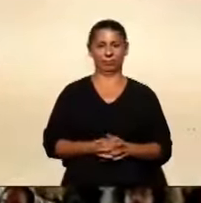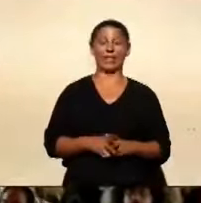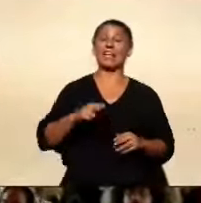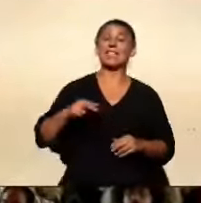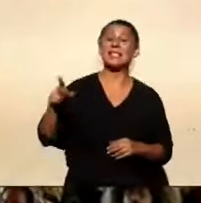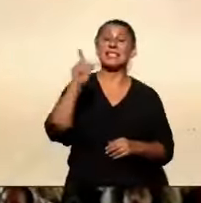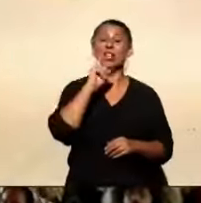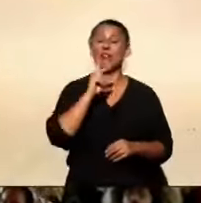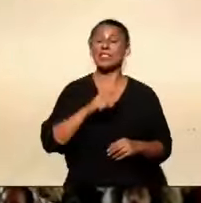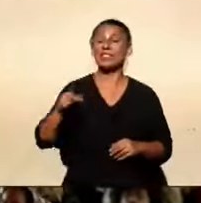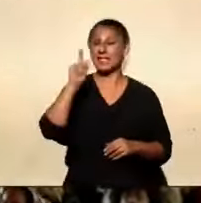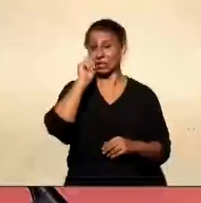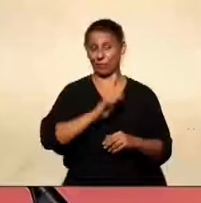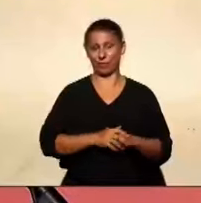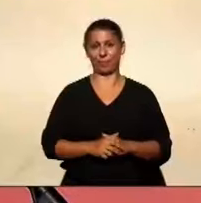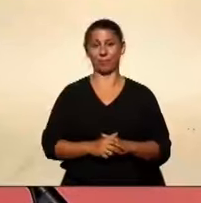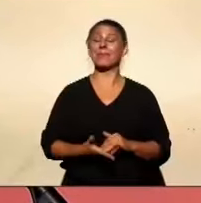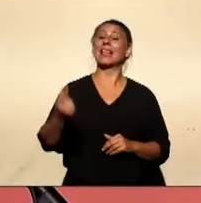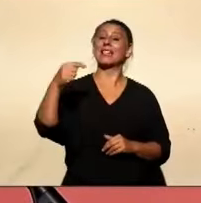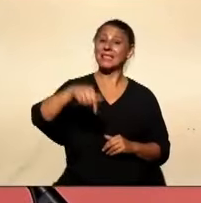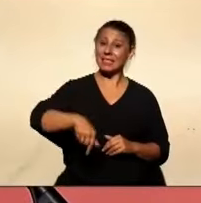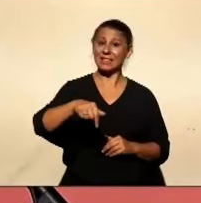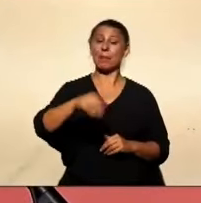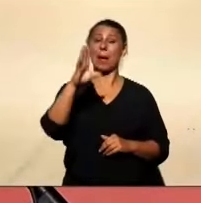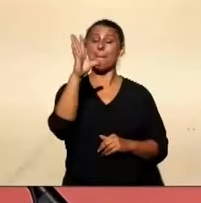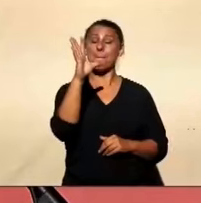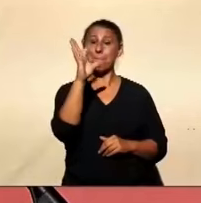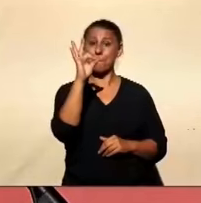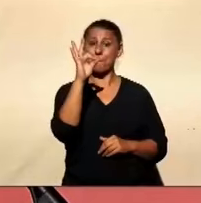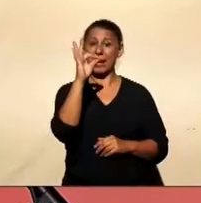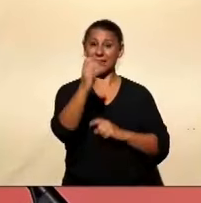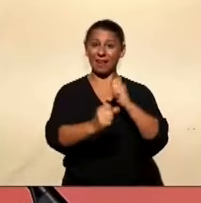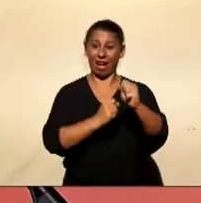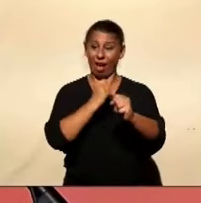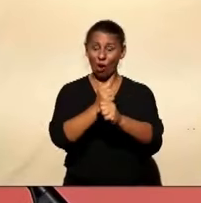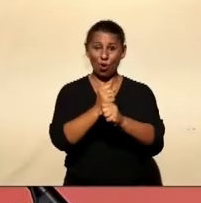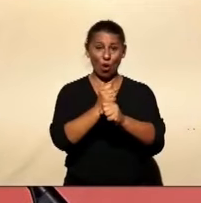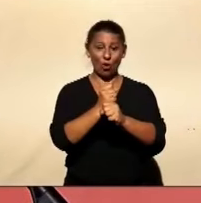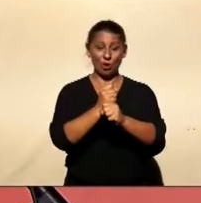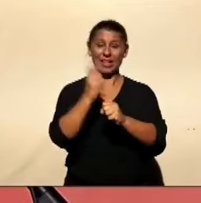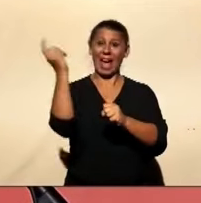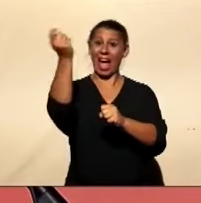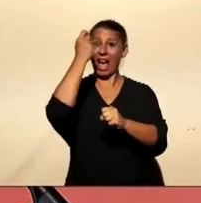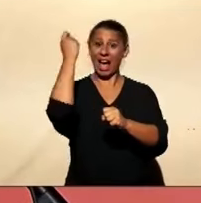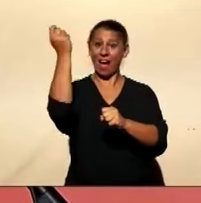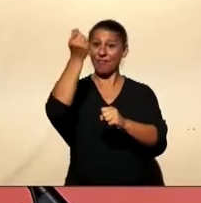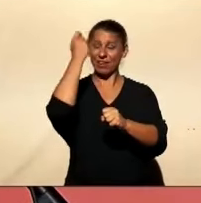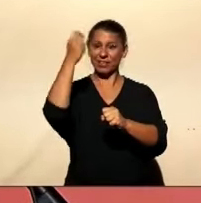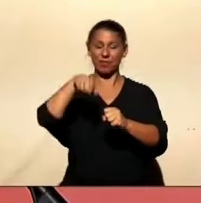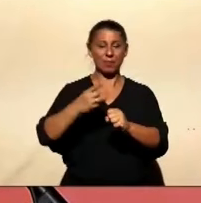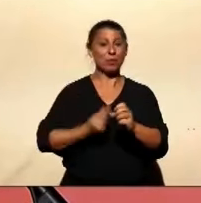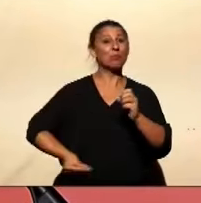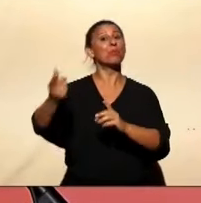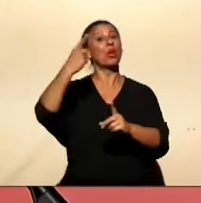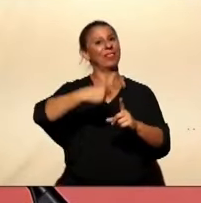Συντρόφισσες και σύντροφοι, σήμερα στο 50ο ραντεβού του φεστιβάλ μας είμαστε πιο